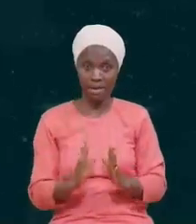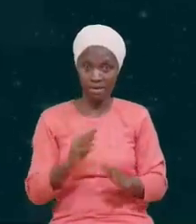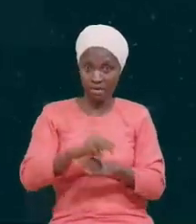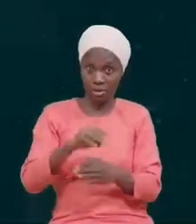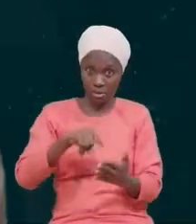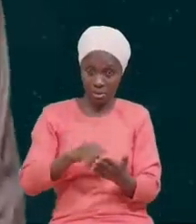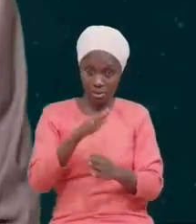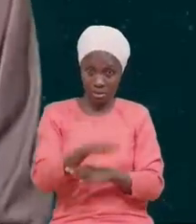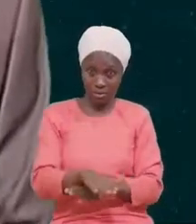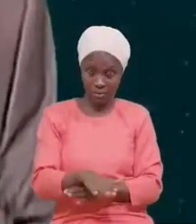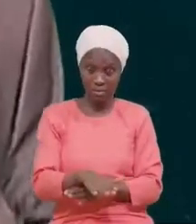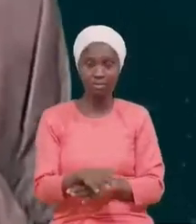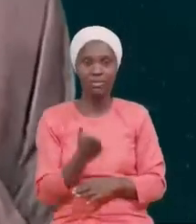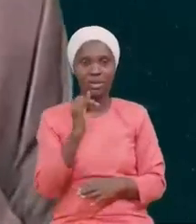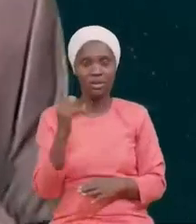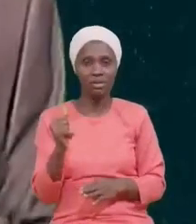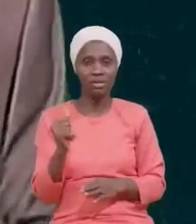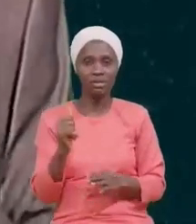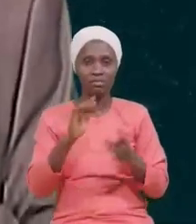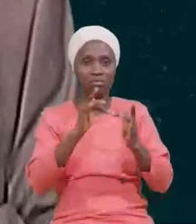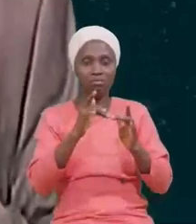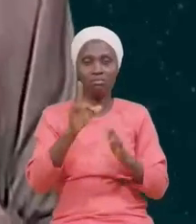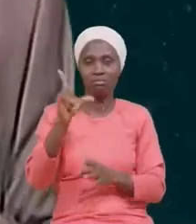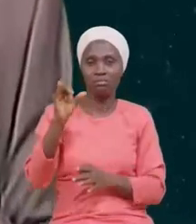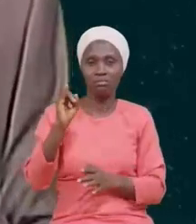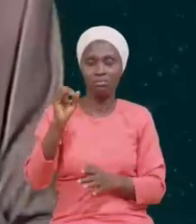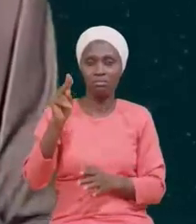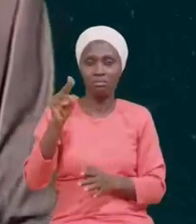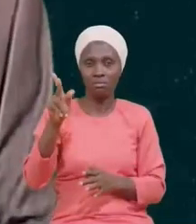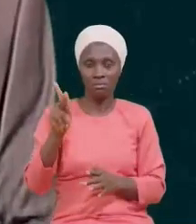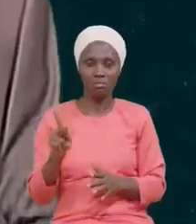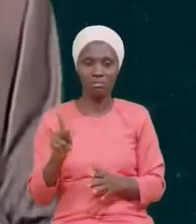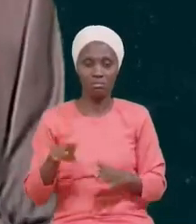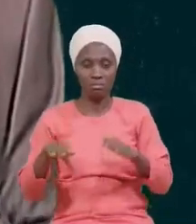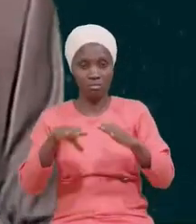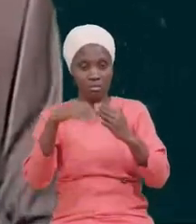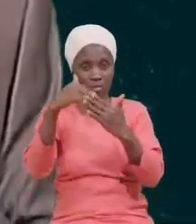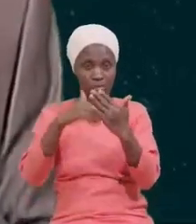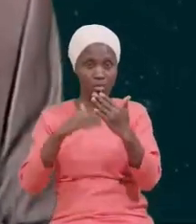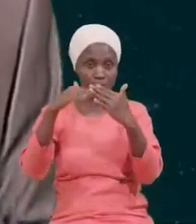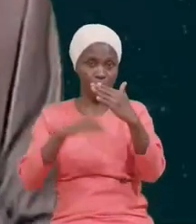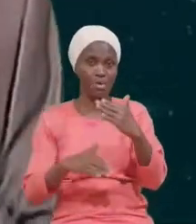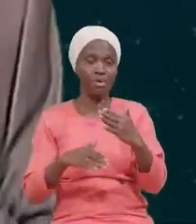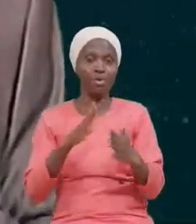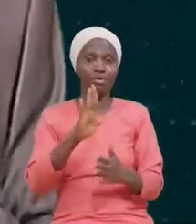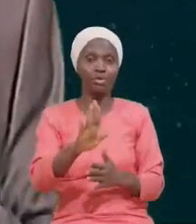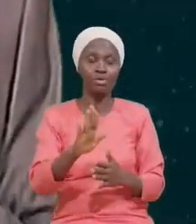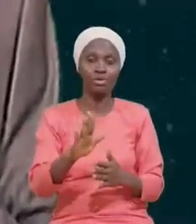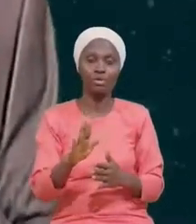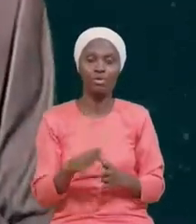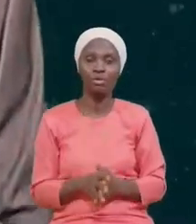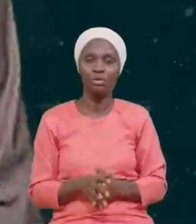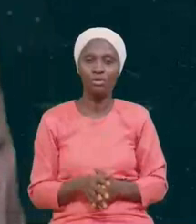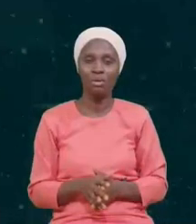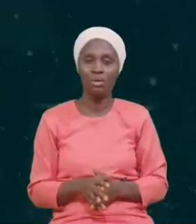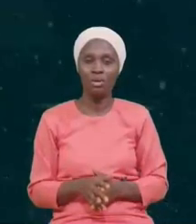Il y a un lien au bas de votre écran, un lien qui se défile.